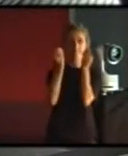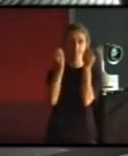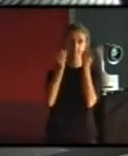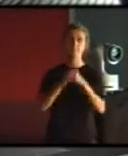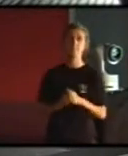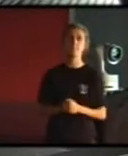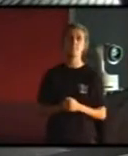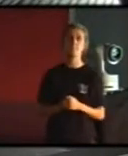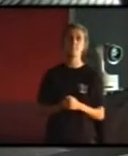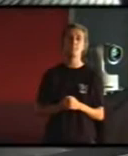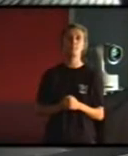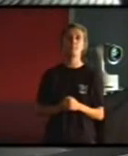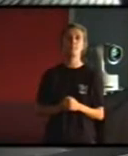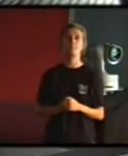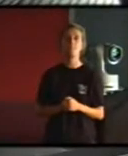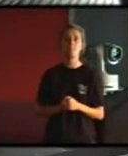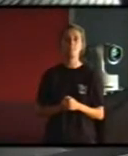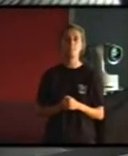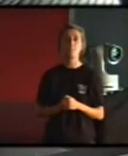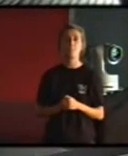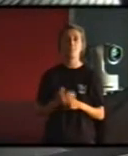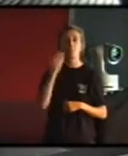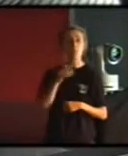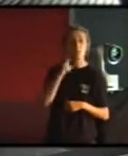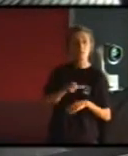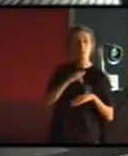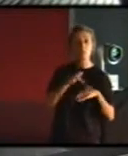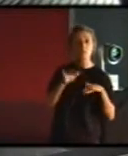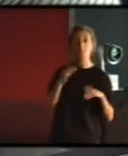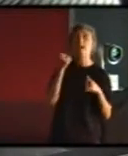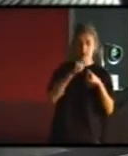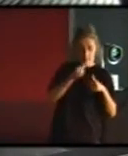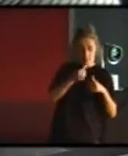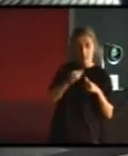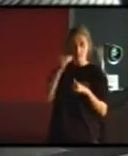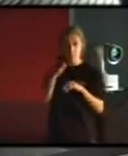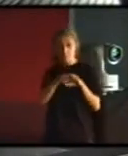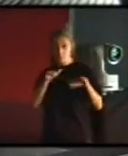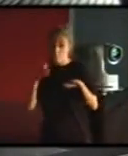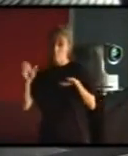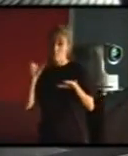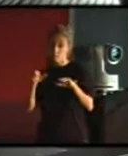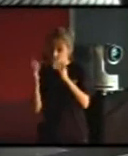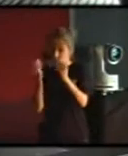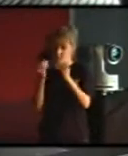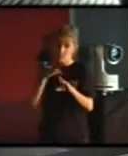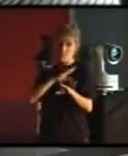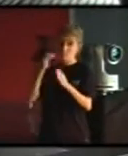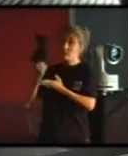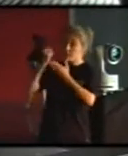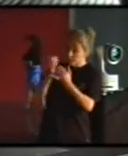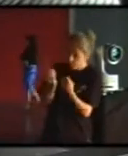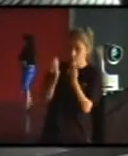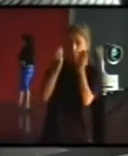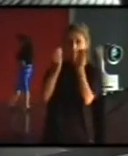qui viennent, qui ont connu, ils viennent se souvenir. Ceux qui viennent pour se faire instruire et pour se faire transmettre